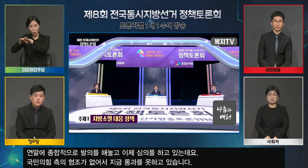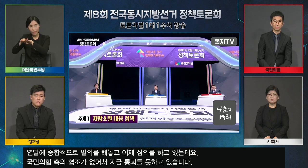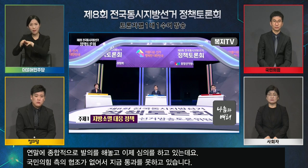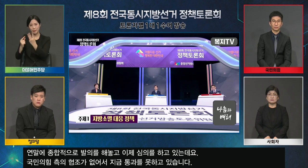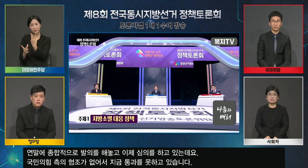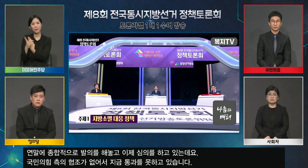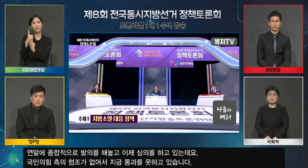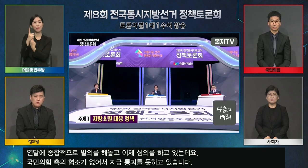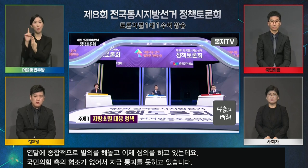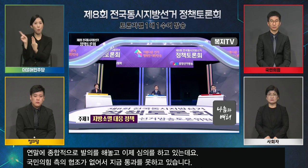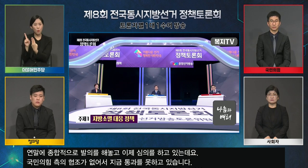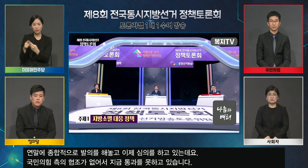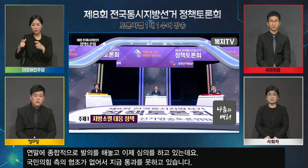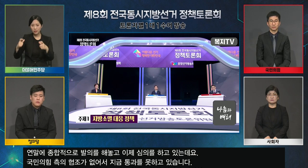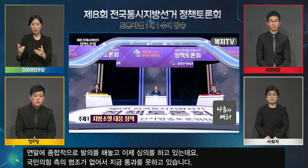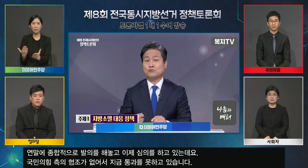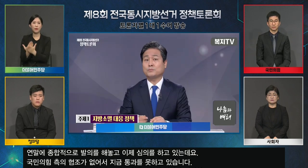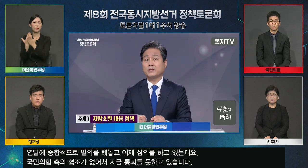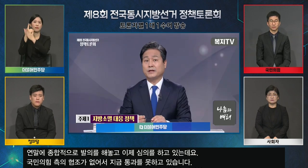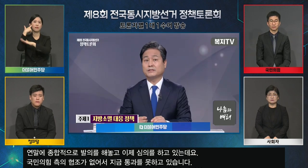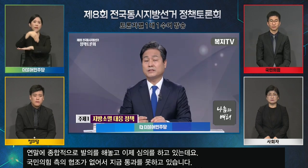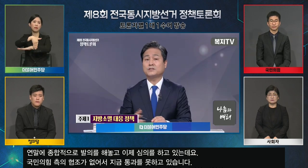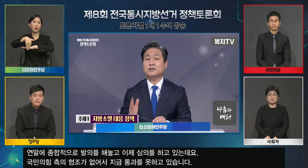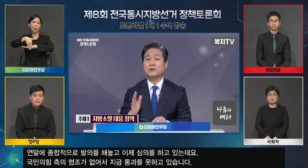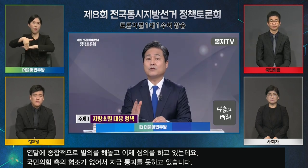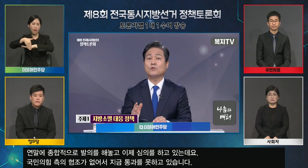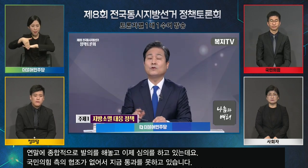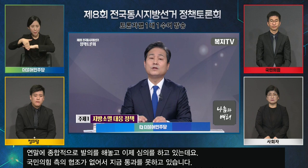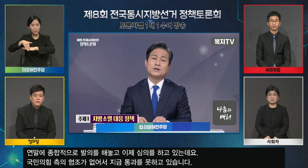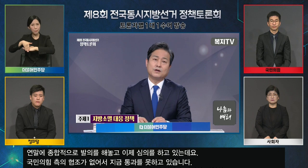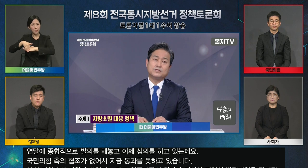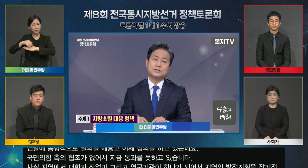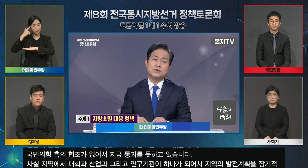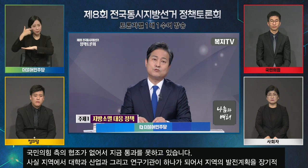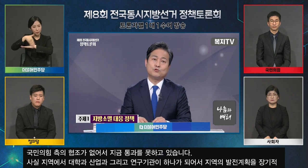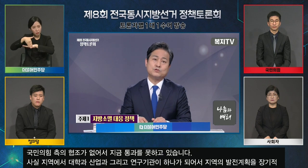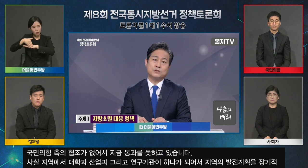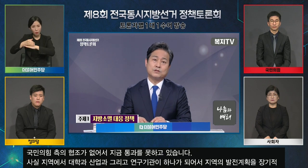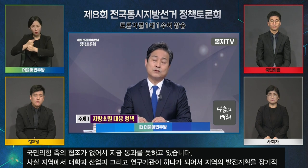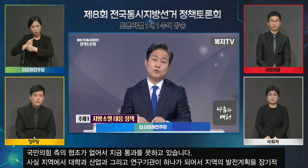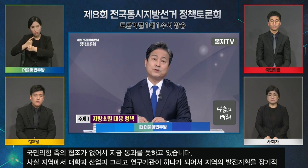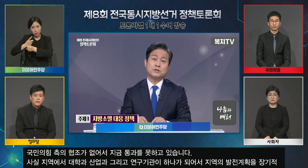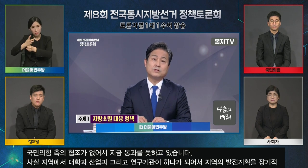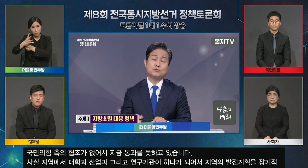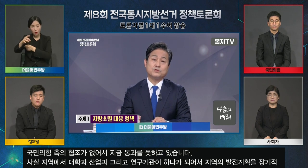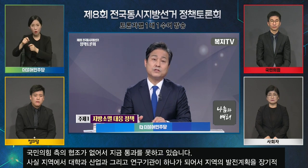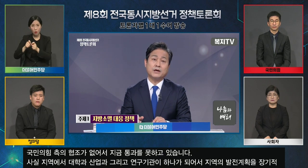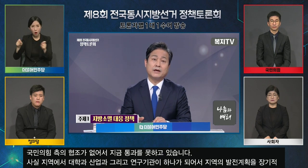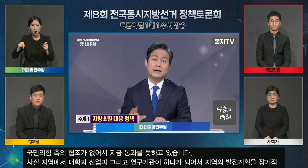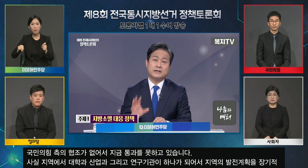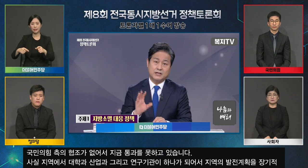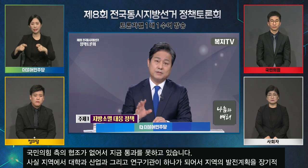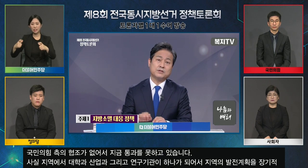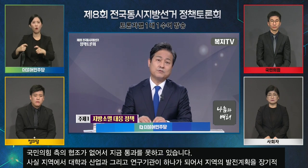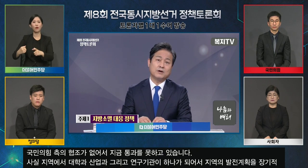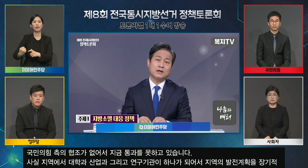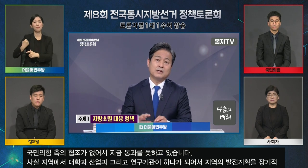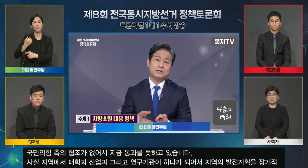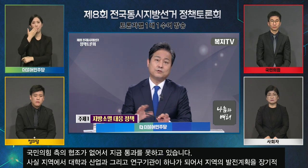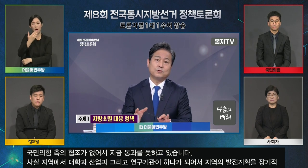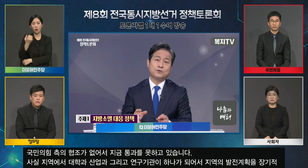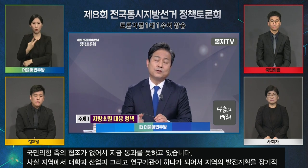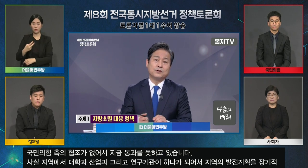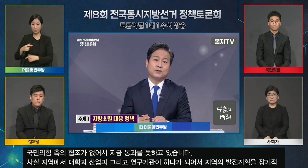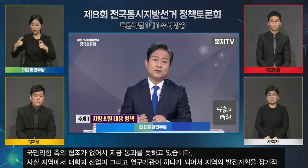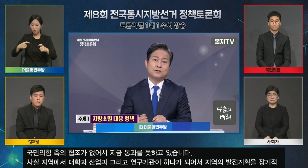발전 계획을 장기적으로 수립해내는 이것이야말로 지역의 주도성을 높이는 동시에 자립성과